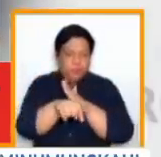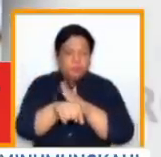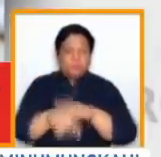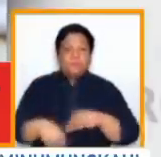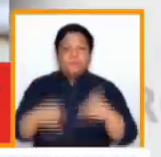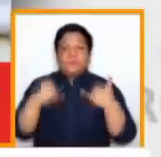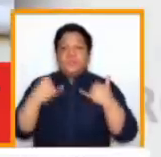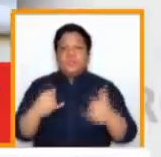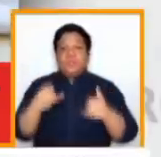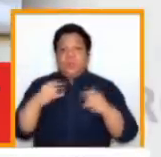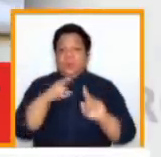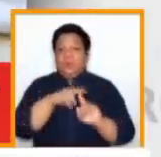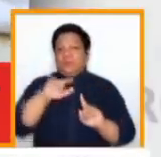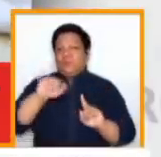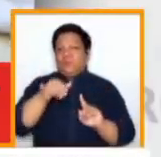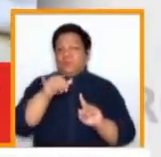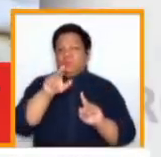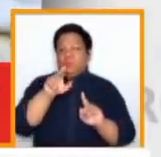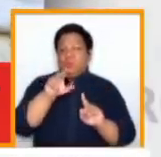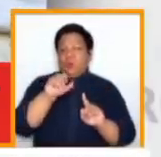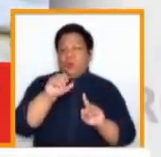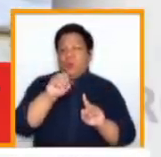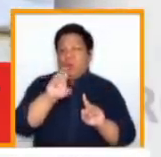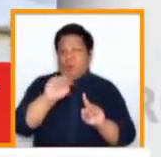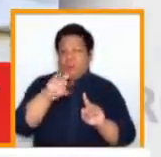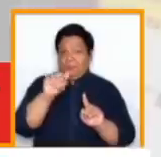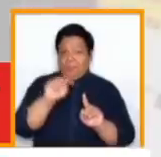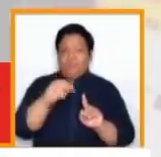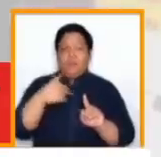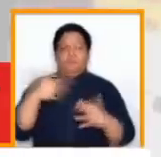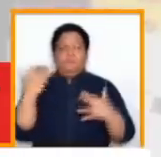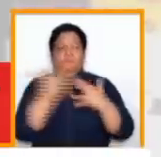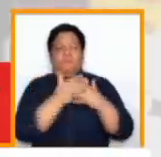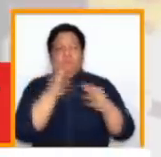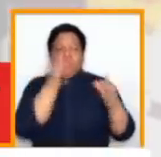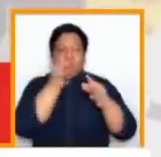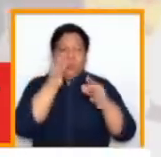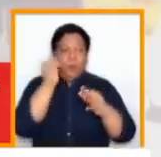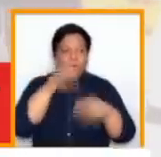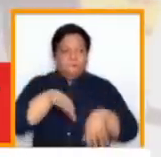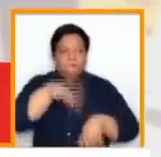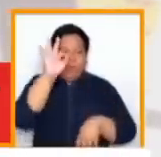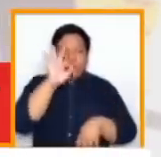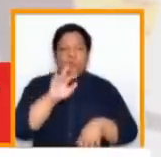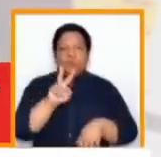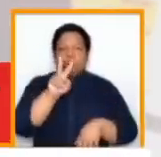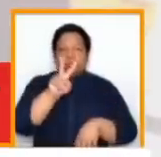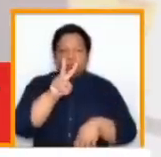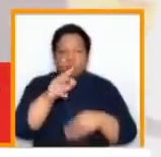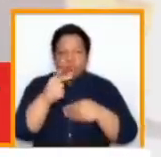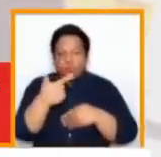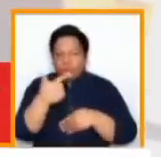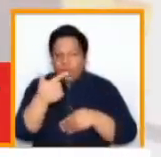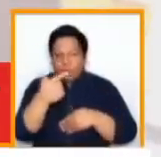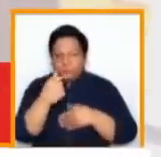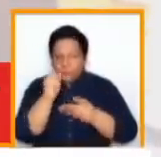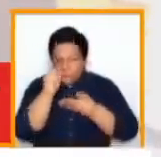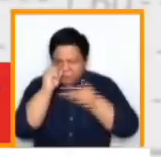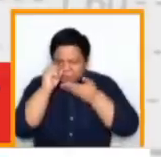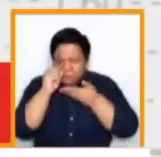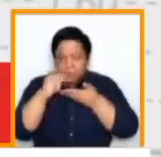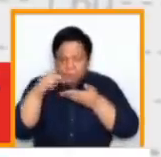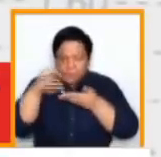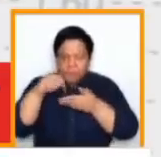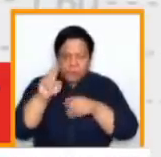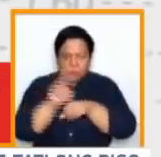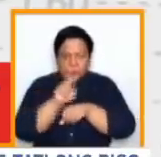of dangerous drugs si Ongpin matapos makuha ang mahigit 12 gramo ng cocaine sa kanilang kwarto sa resort. Nakuha rin sa